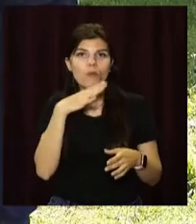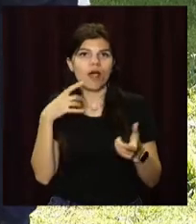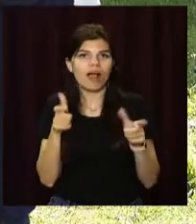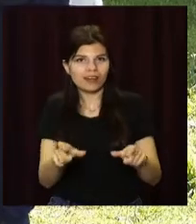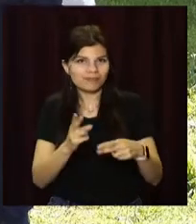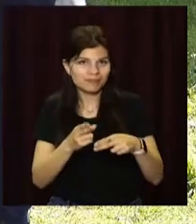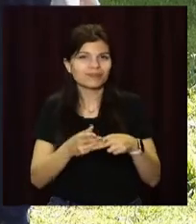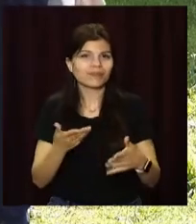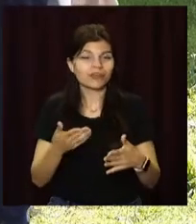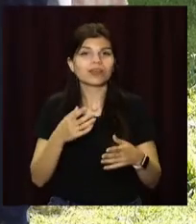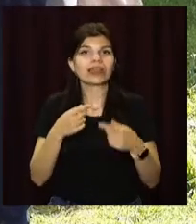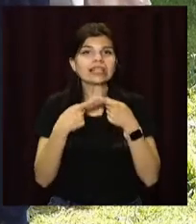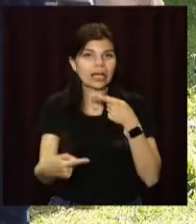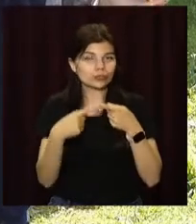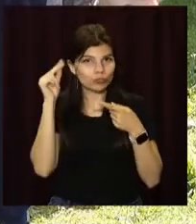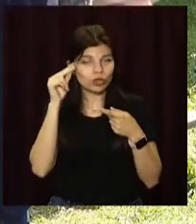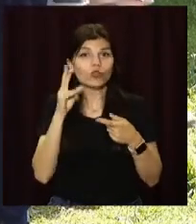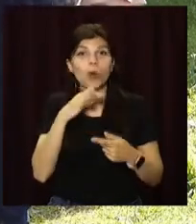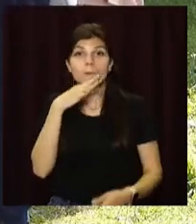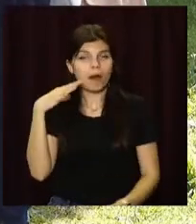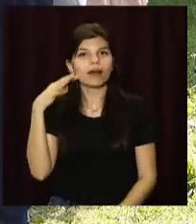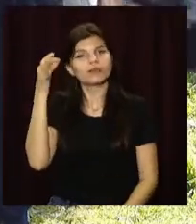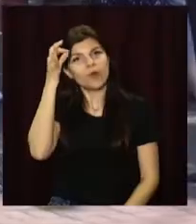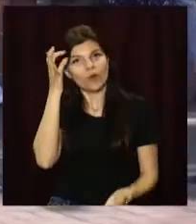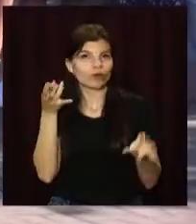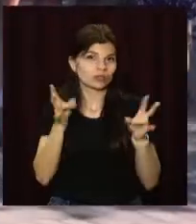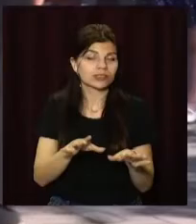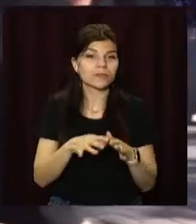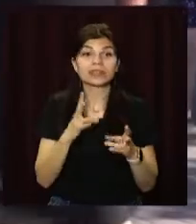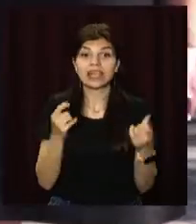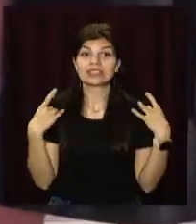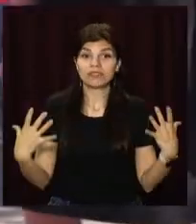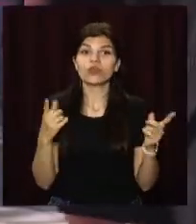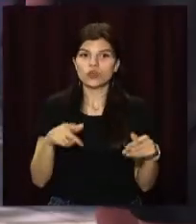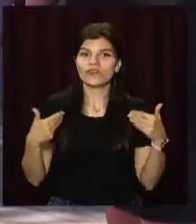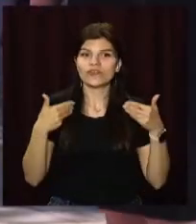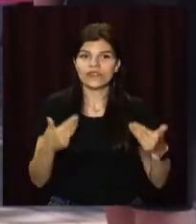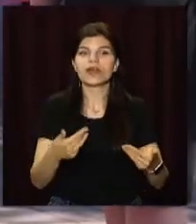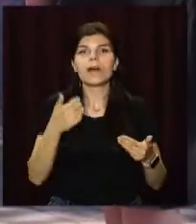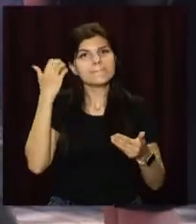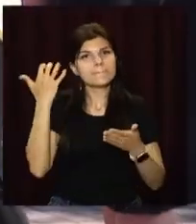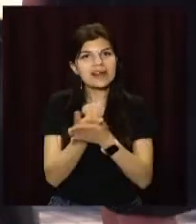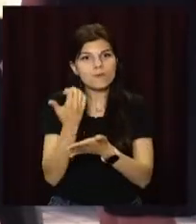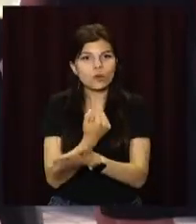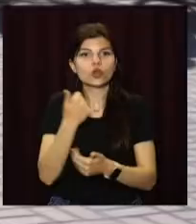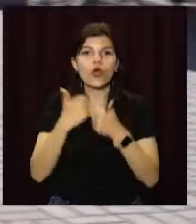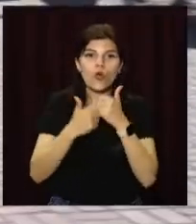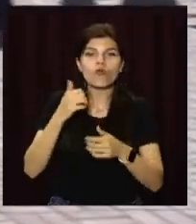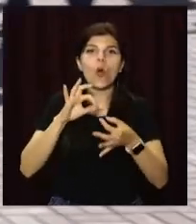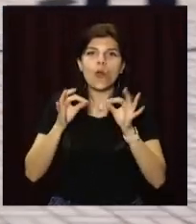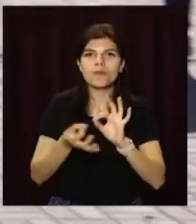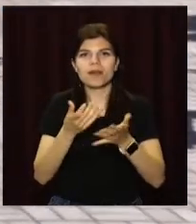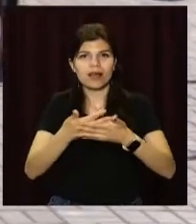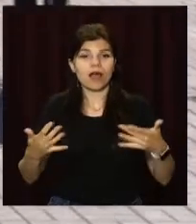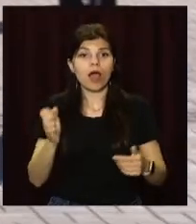дуже весело, багато спогадів залишилося. На святі також вітали переможців міських, обласних конкурсів та олімпіад.